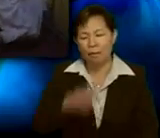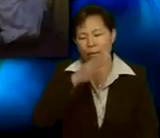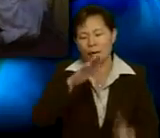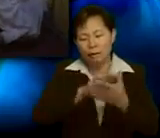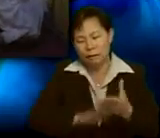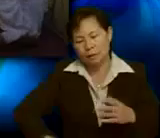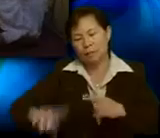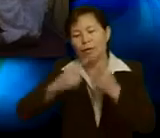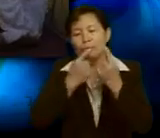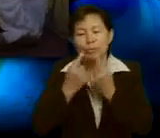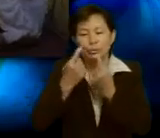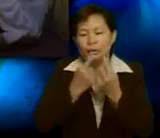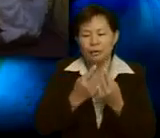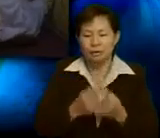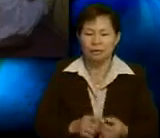Selamat hari jadi.